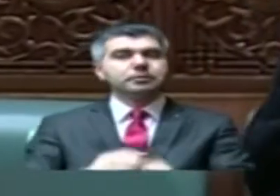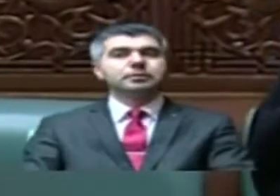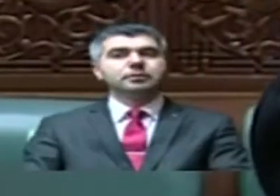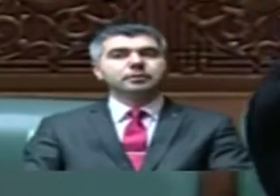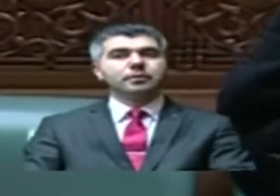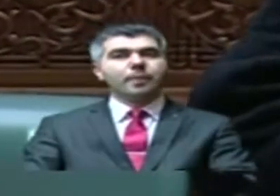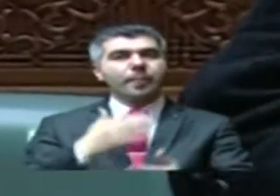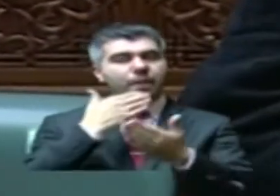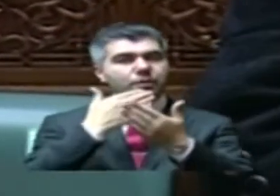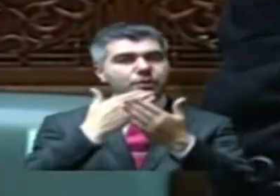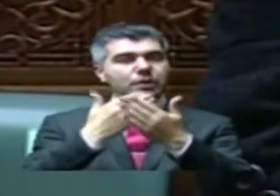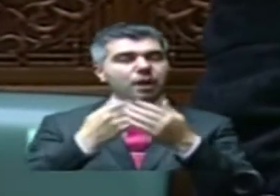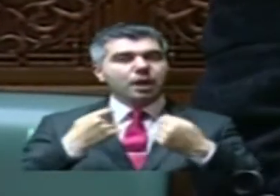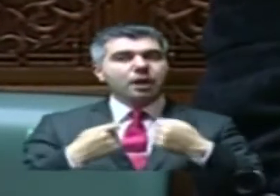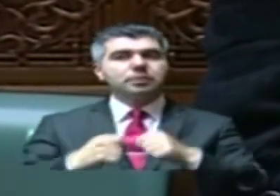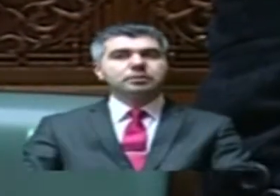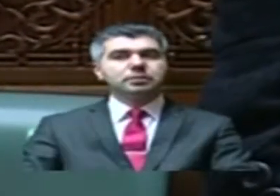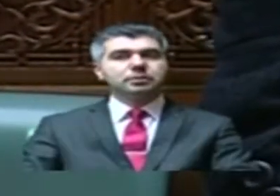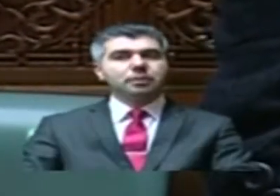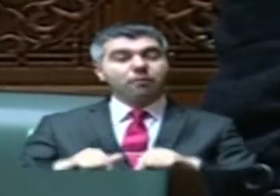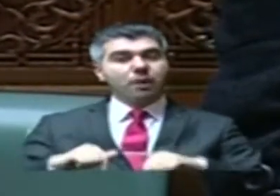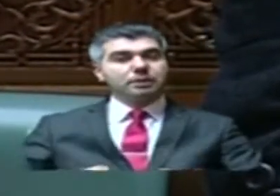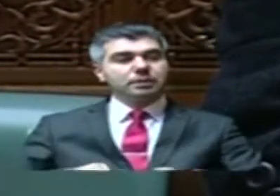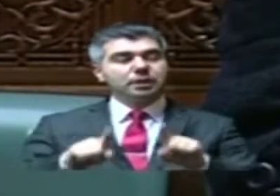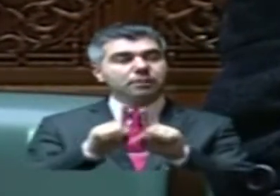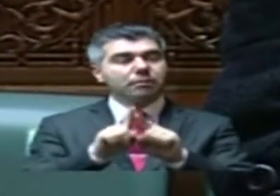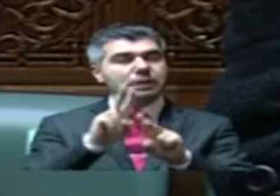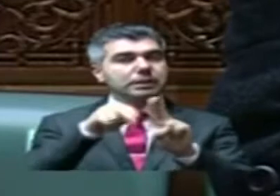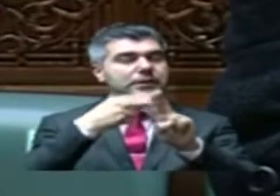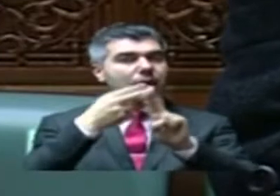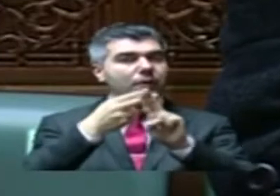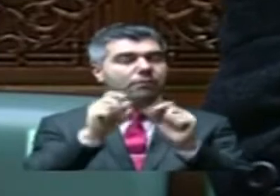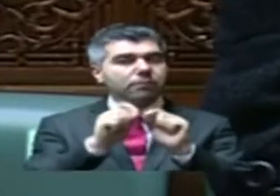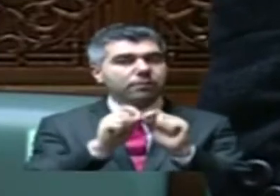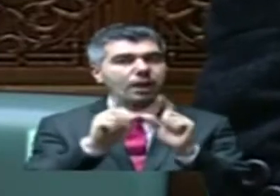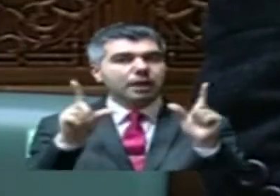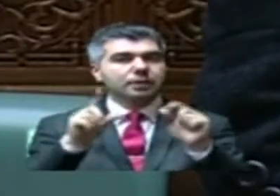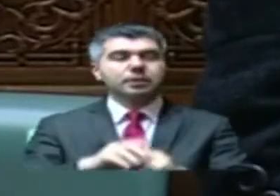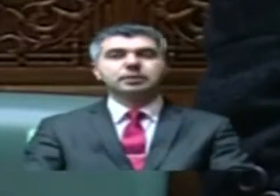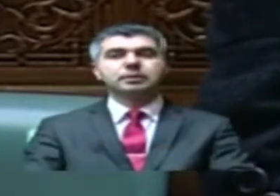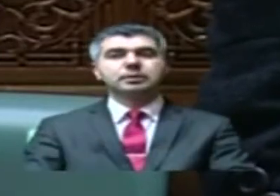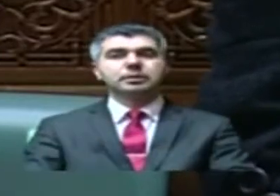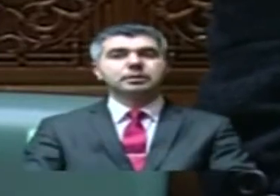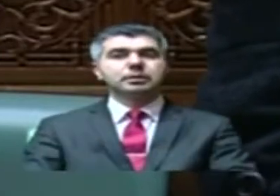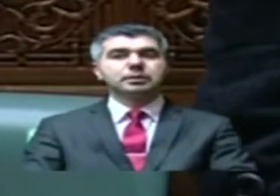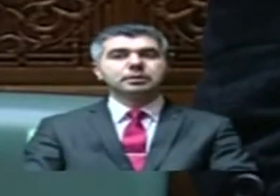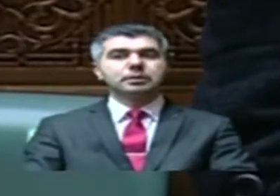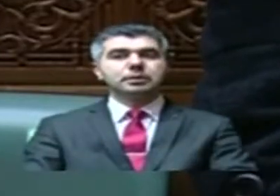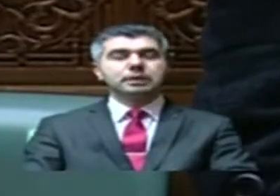شكرا سيد الرئيس، شكرا سيد الوزير على التوضيحات التي تفضلتم بذكرها. مع أن